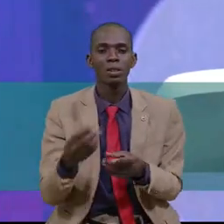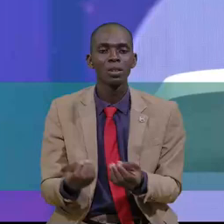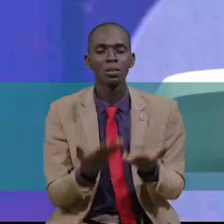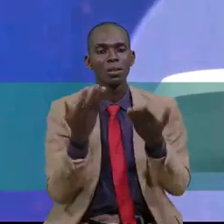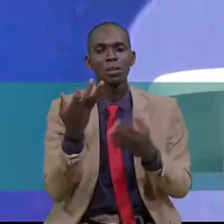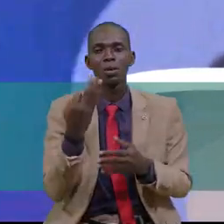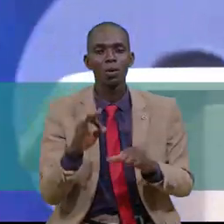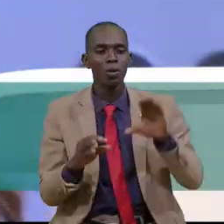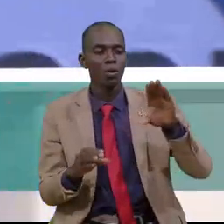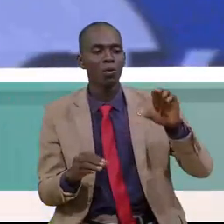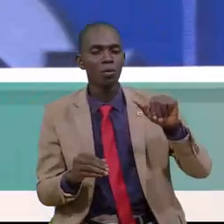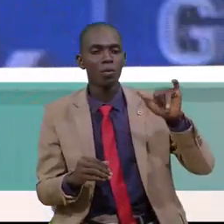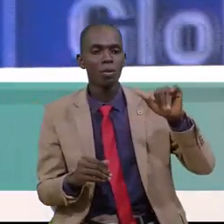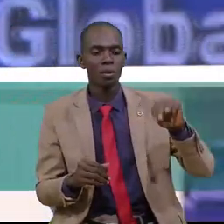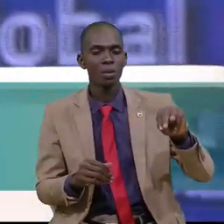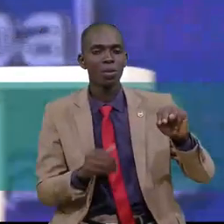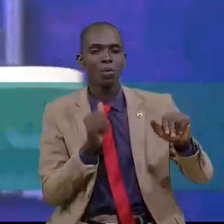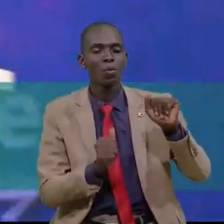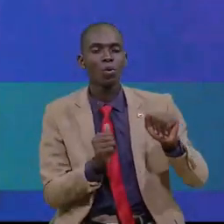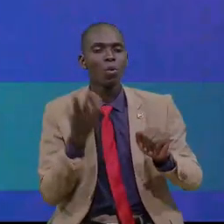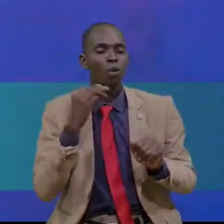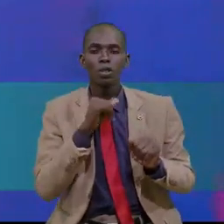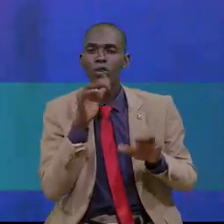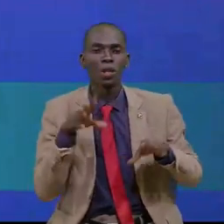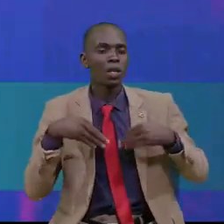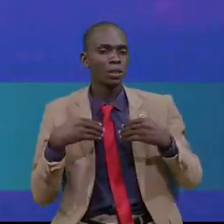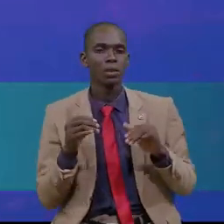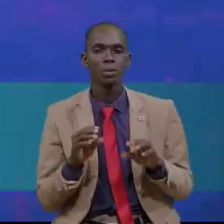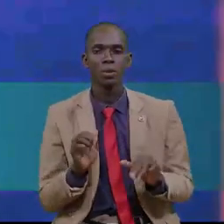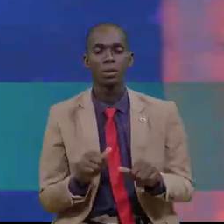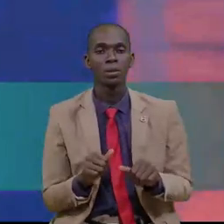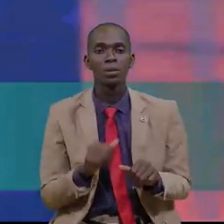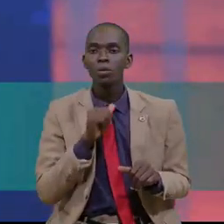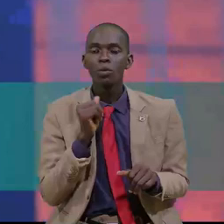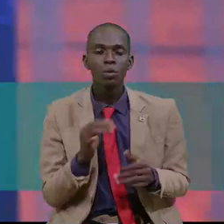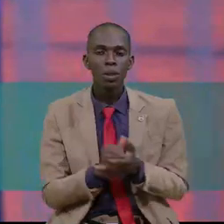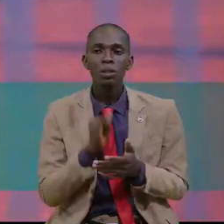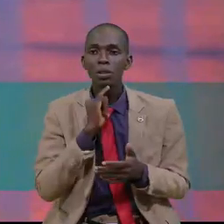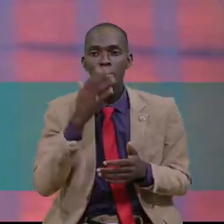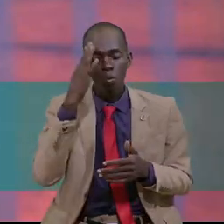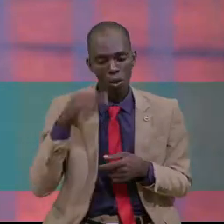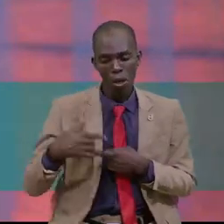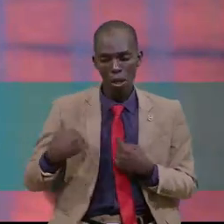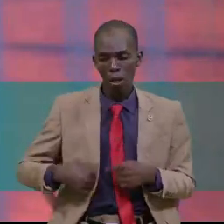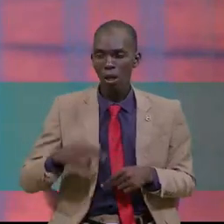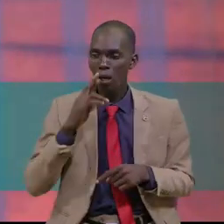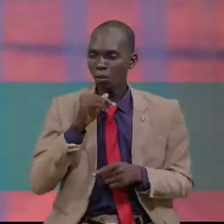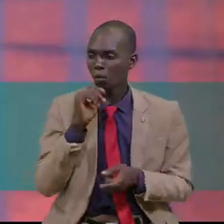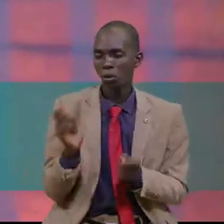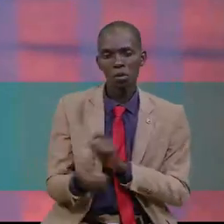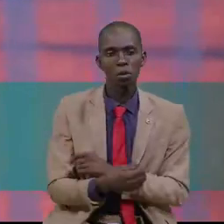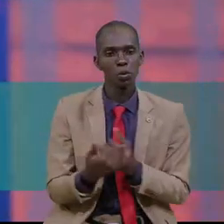Caïn. Ça ne sera pas accepté. Voilà pourquoi les cœurs ne sont pas changés, c'est pourquoi les cœurs ne